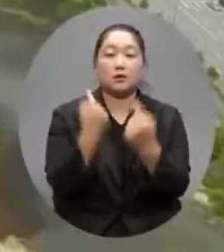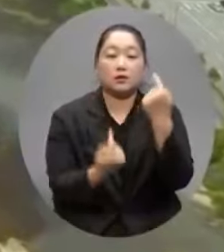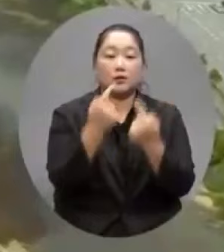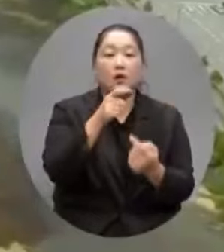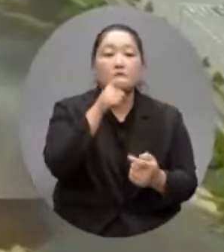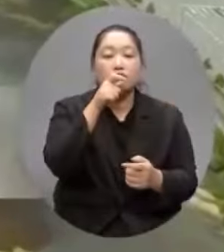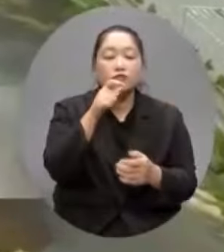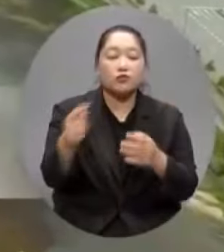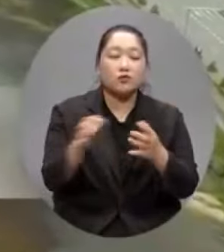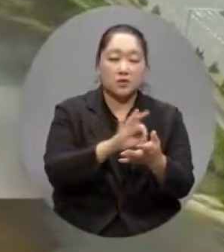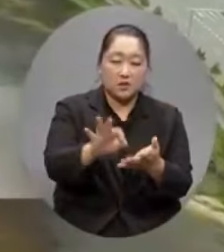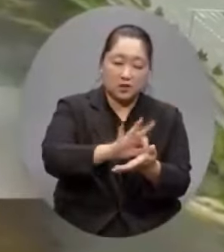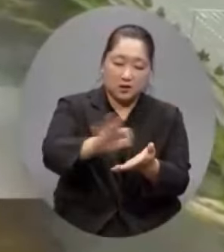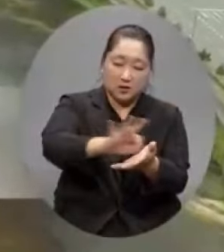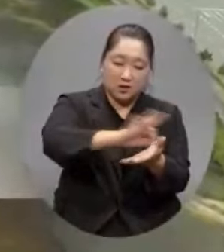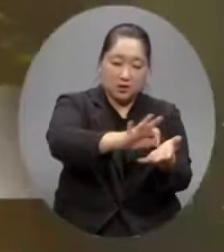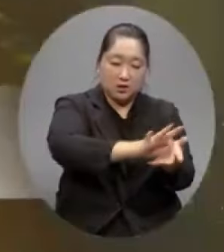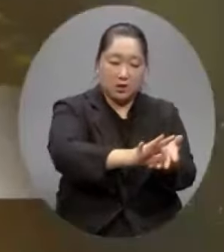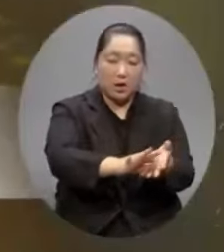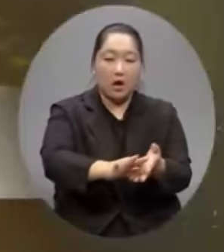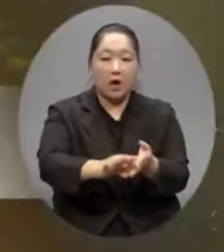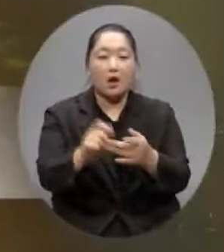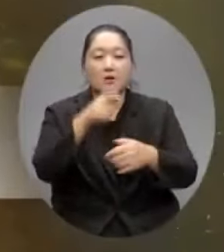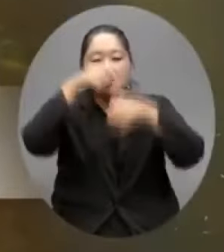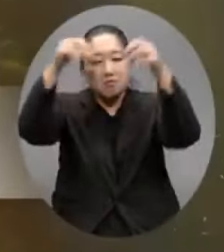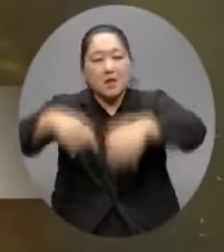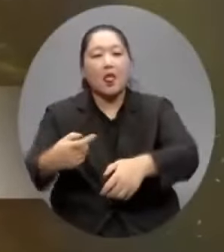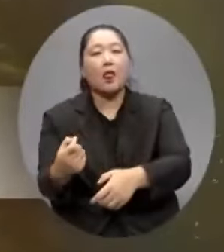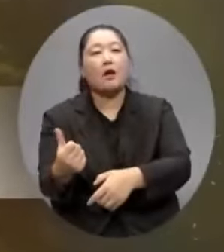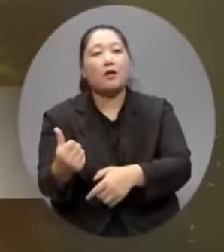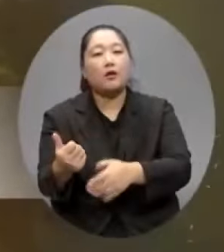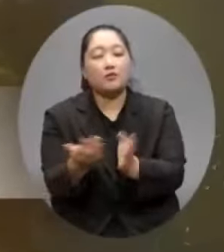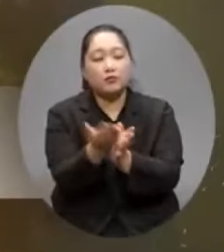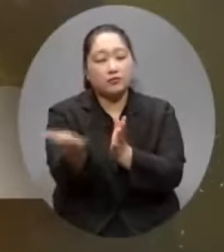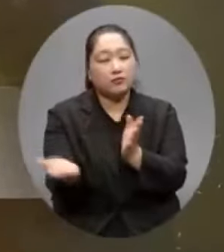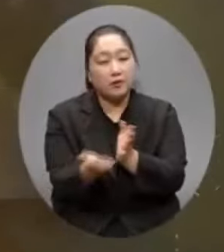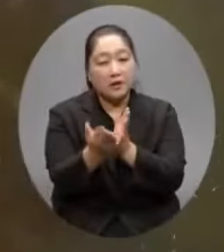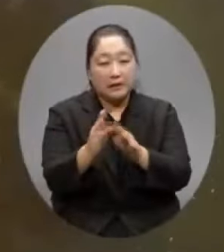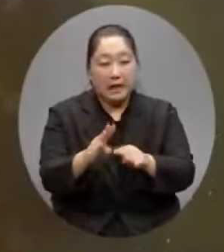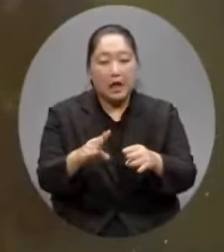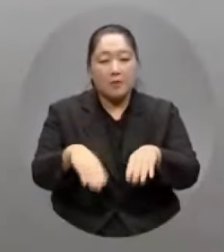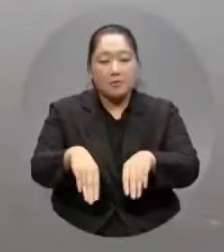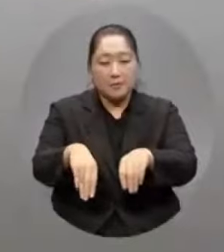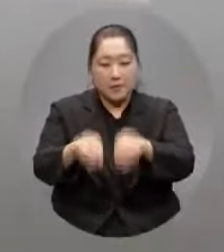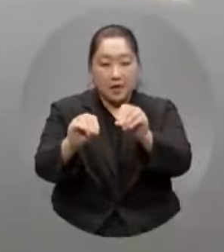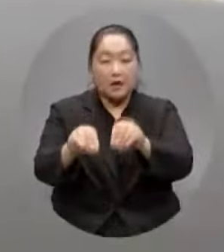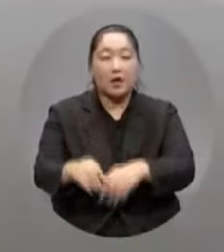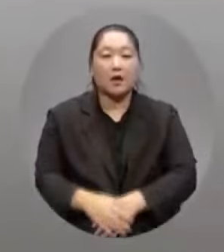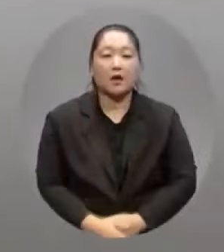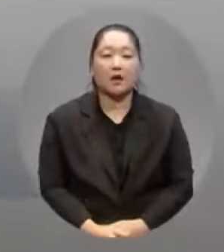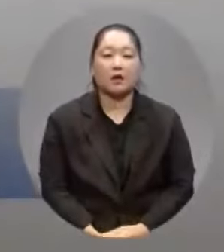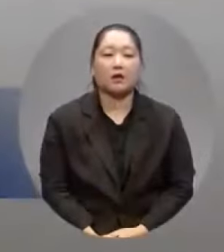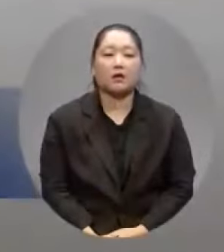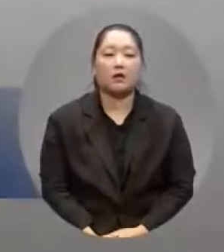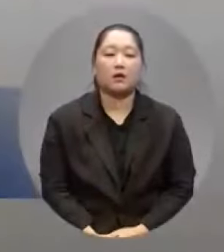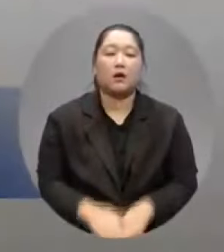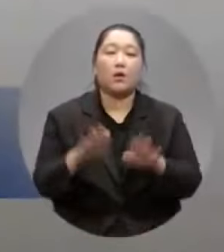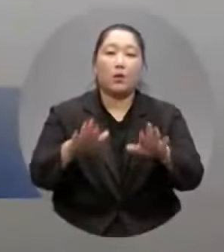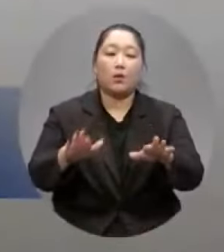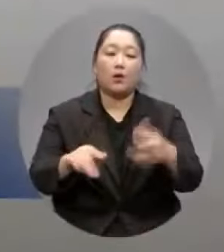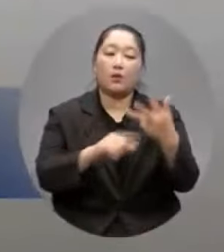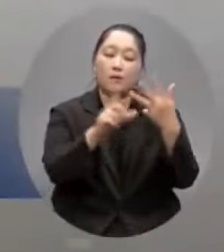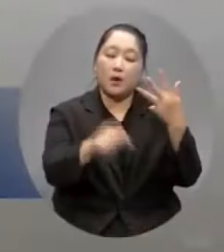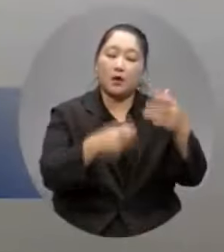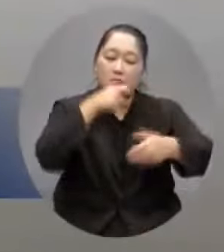사용이 많았던 데다 예년보다 강수량이 줄면서 저수지는 바닥을 드러냈습니다. 올해 연도에는 8월달에 내린